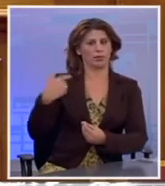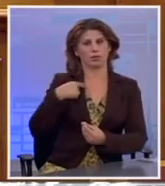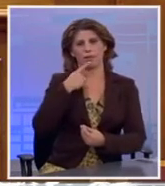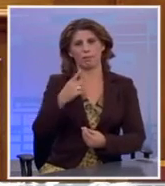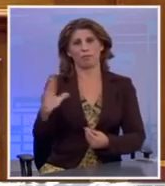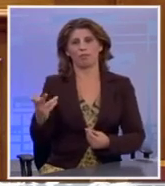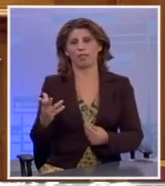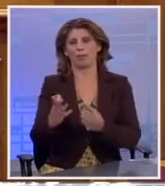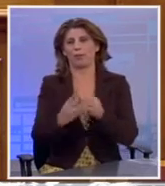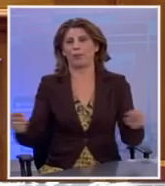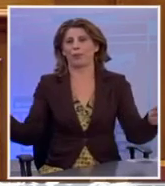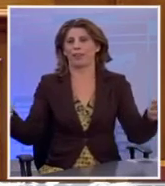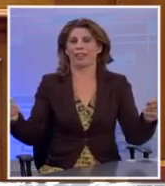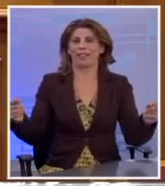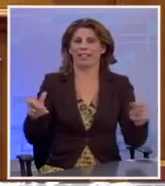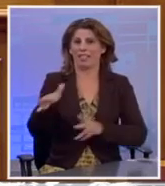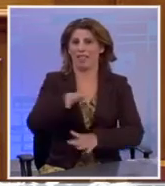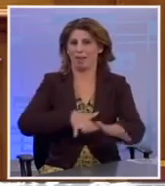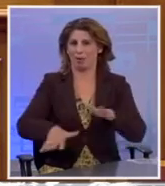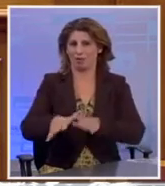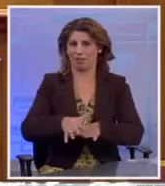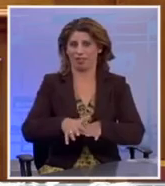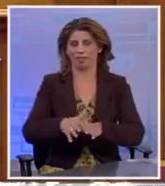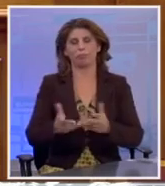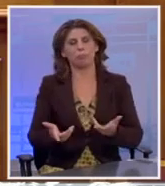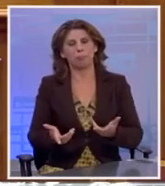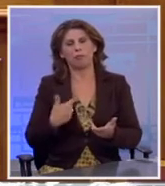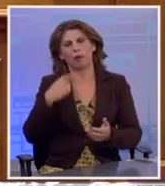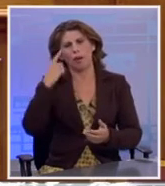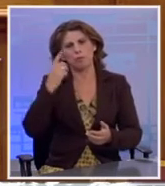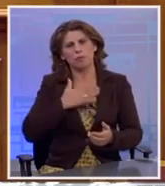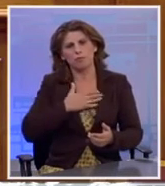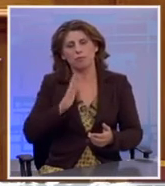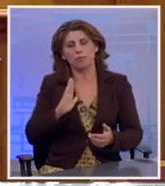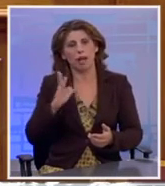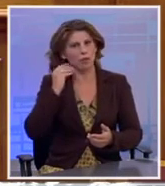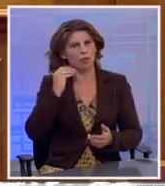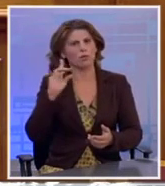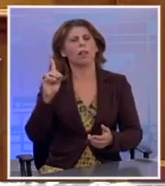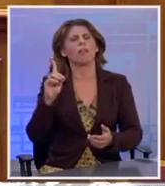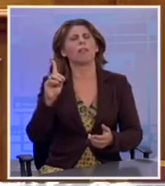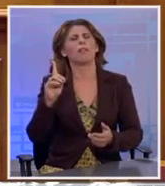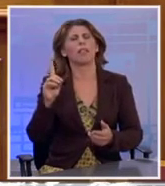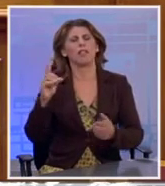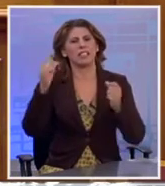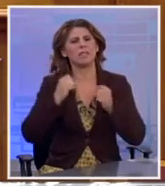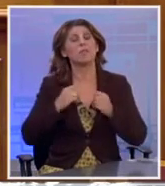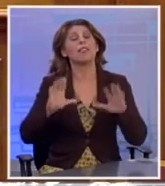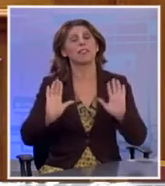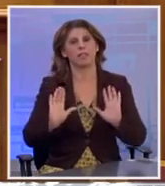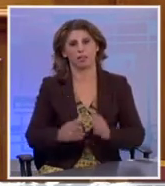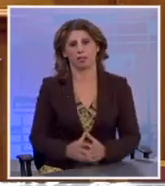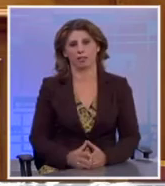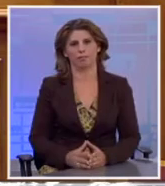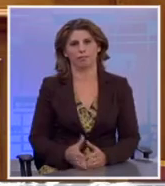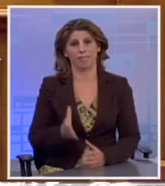ότι επατάξαμε τη διαπλοκή. Είναι άποψή μου αυτή, ακούστε την, δεν θα χάσετε. Και όσο θέλετε να σας πω,